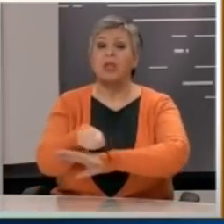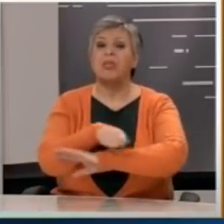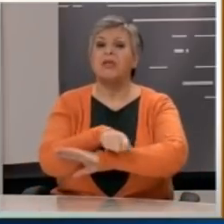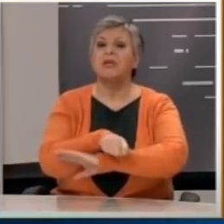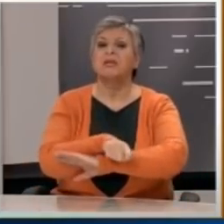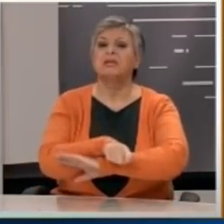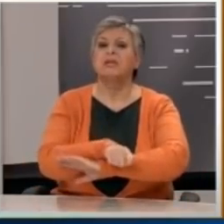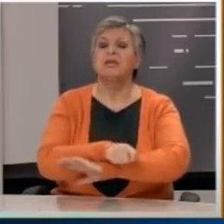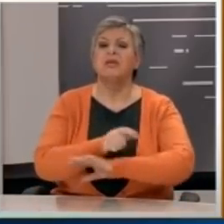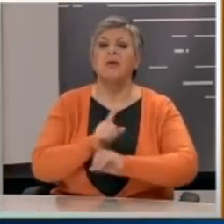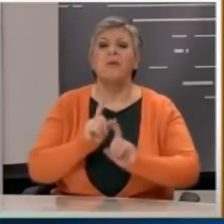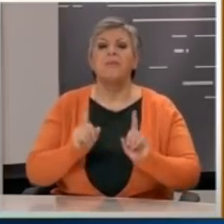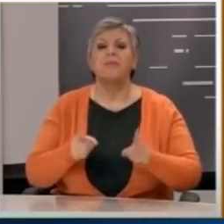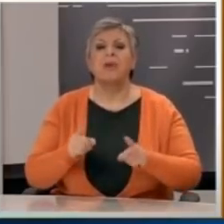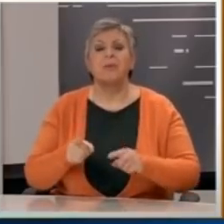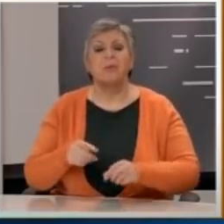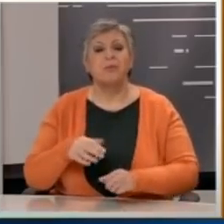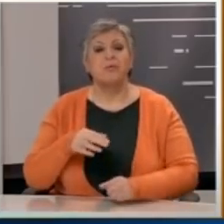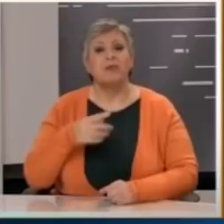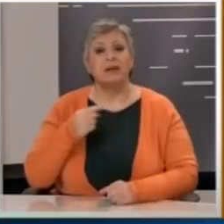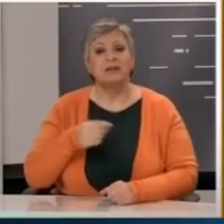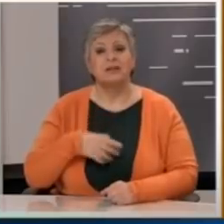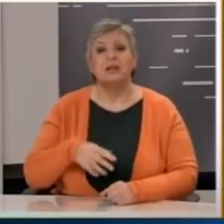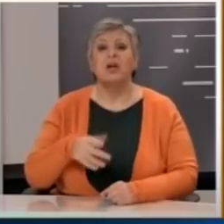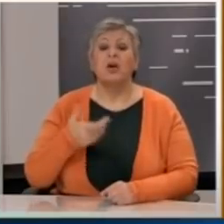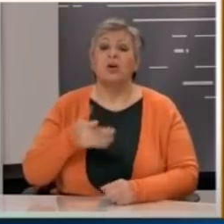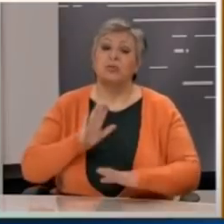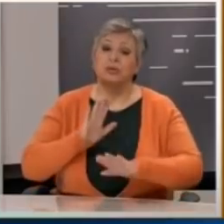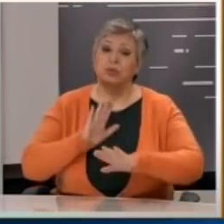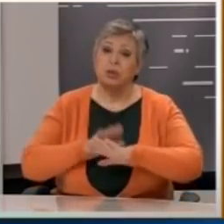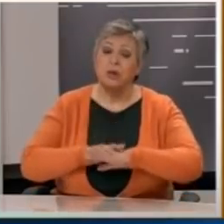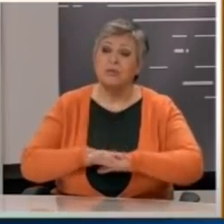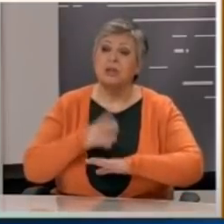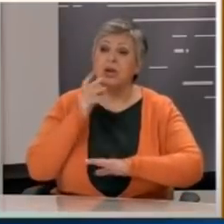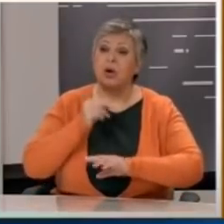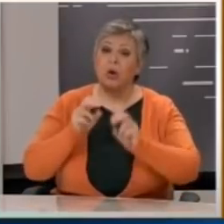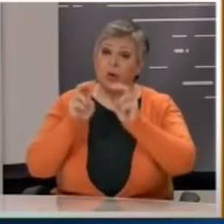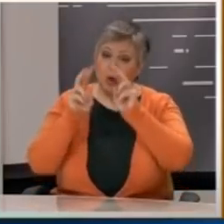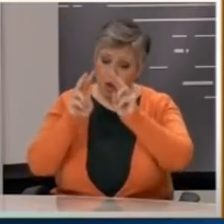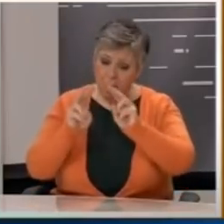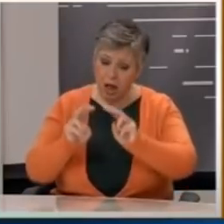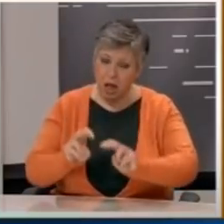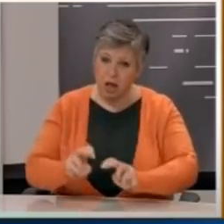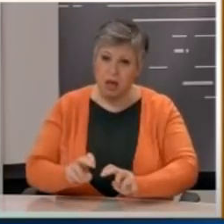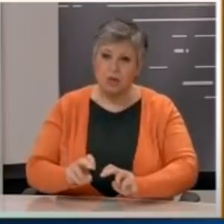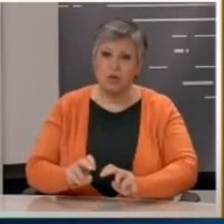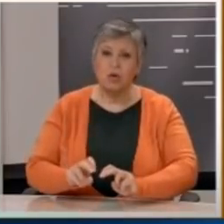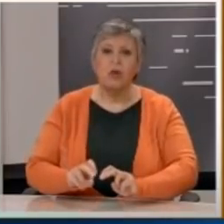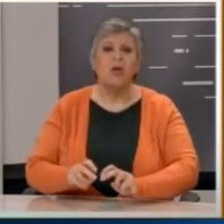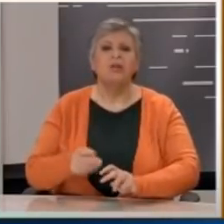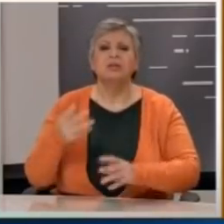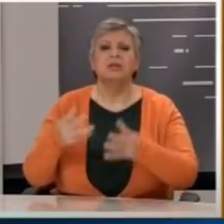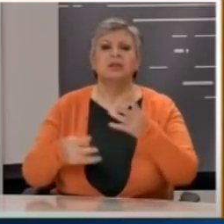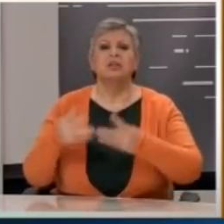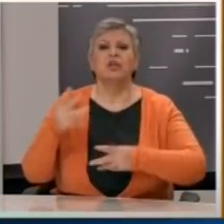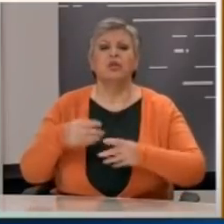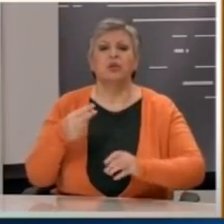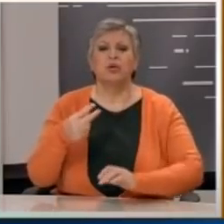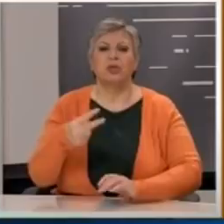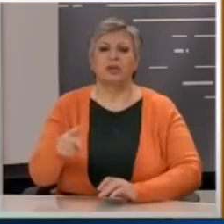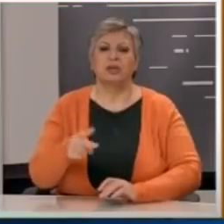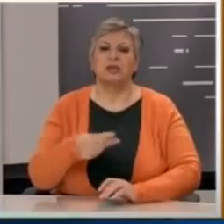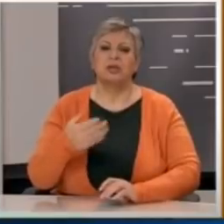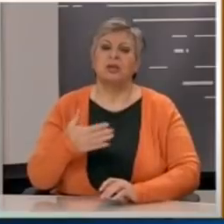ότι η βαριά του αμέλεια να μην ελέγξει το λογιστήριο του Δήμου, ήταν